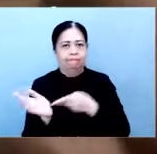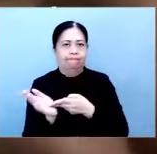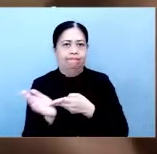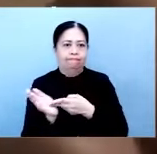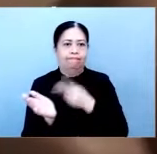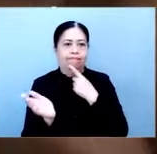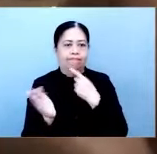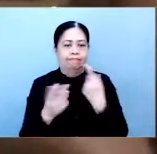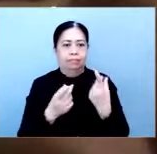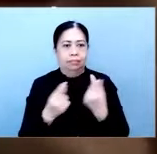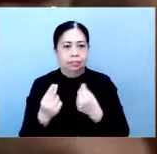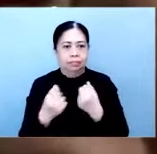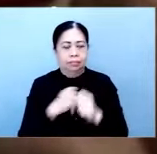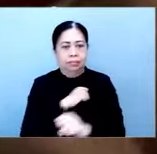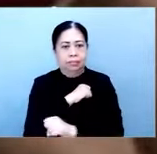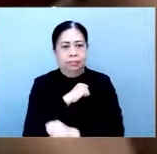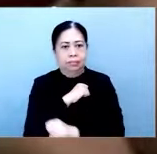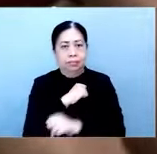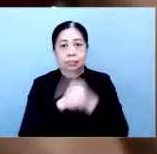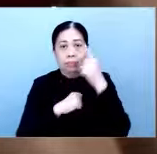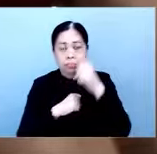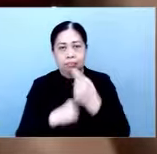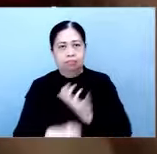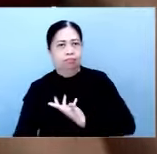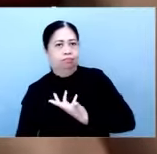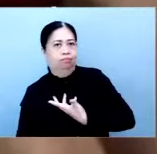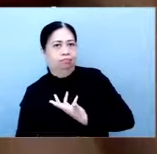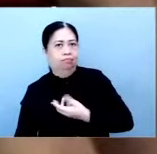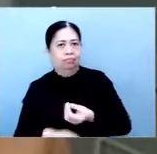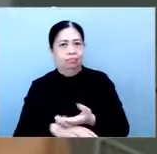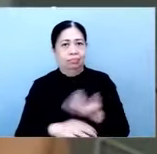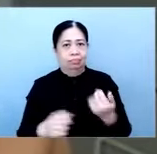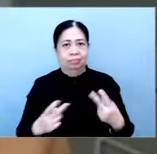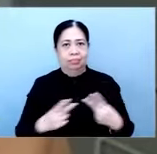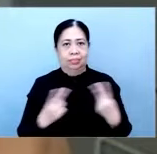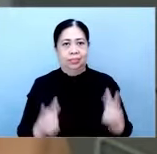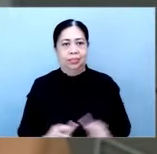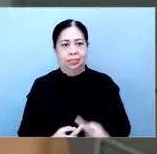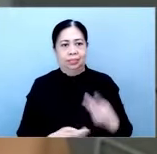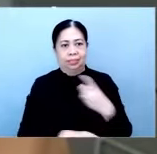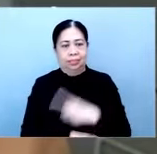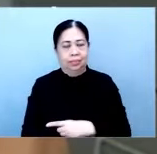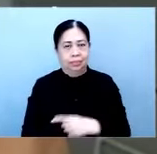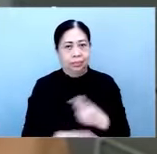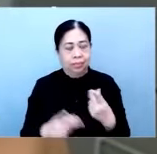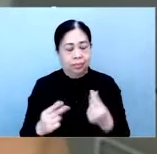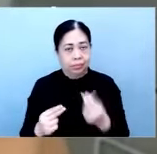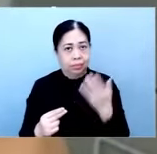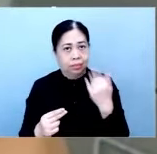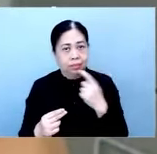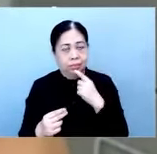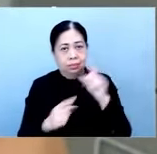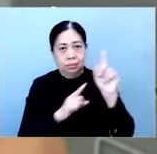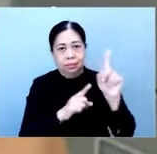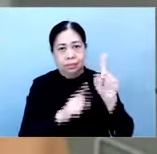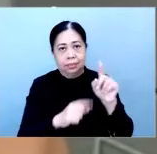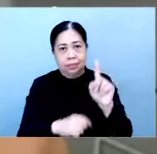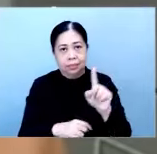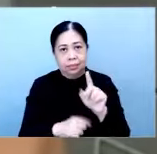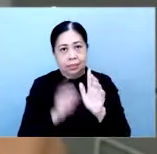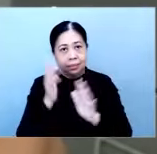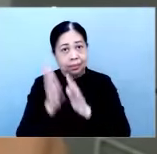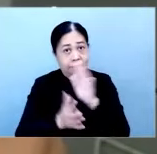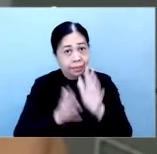na nagawa nilang magnakaw para pampurma ngayong Valentine's Day. Ginawa niya to kasi mag-attend siya ng isang